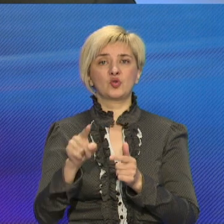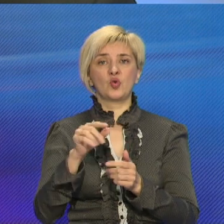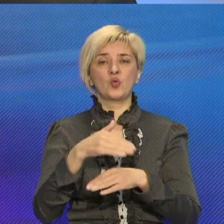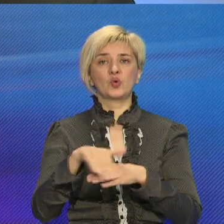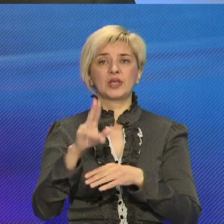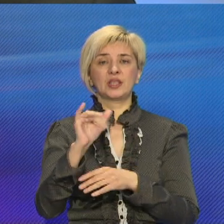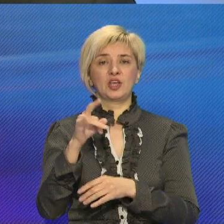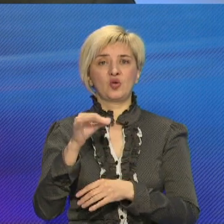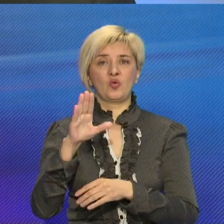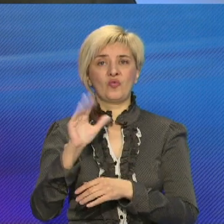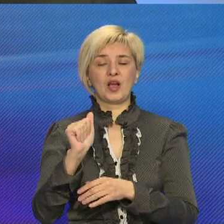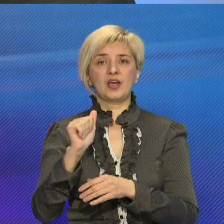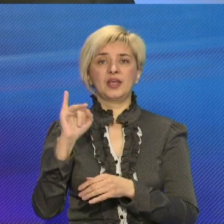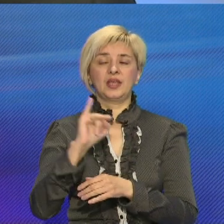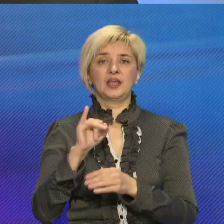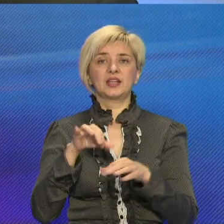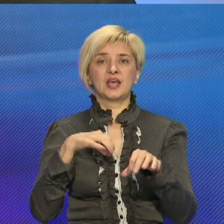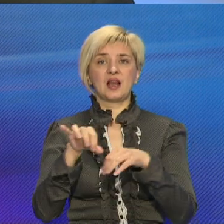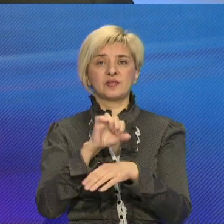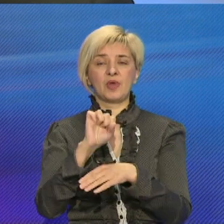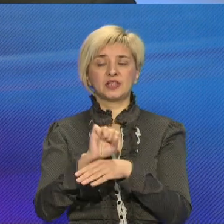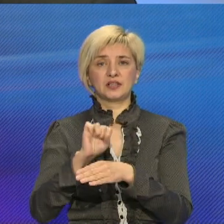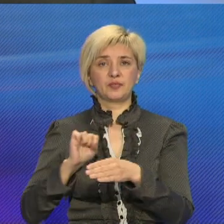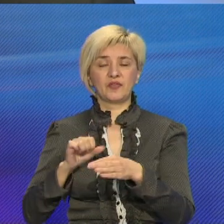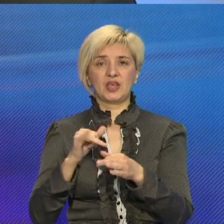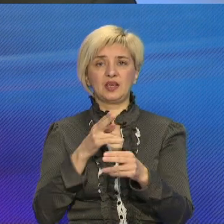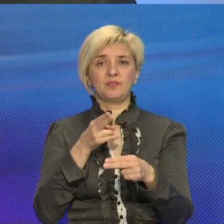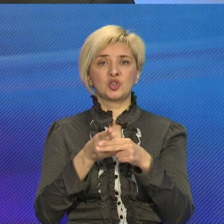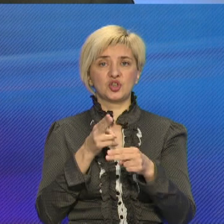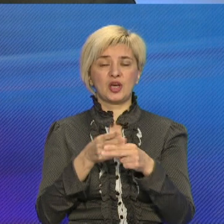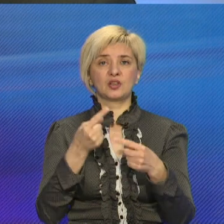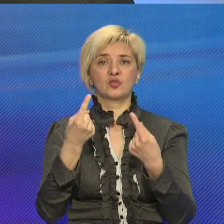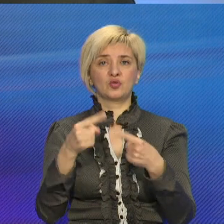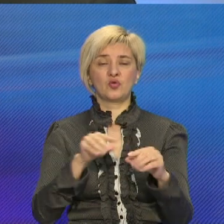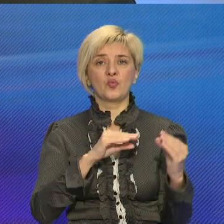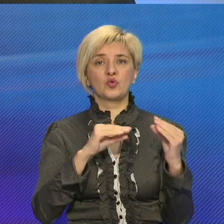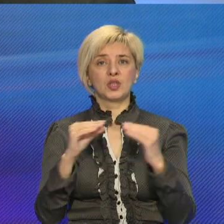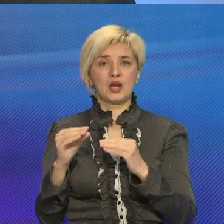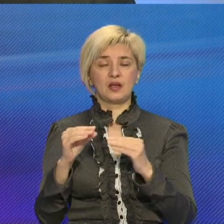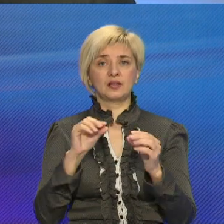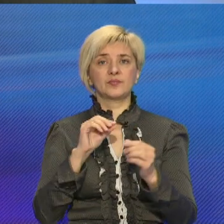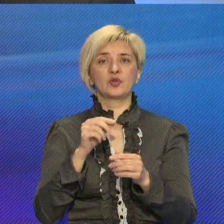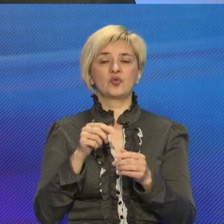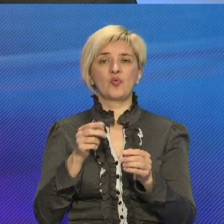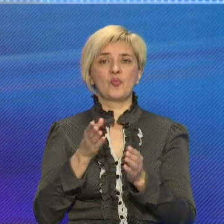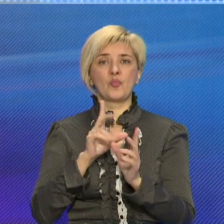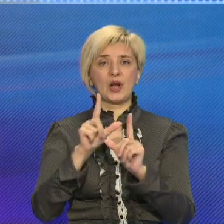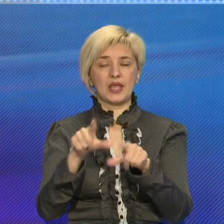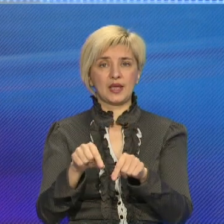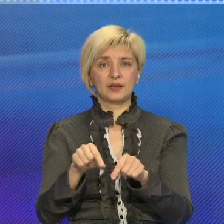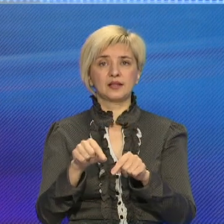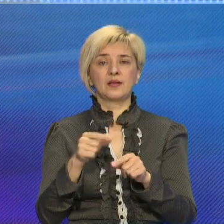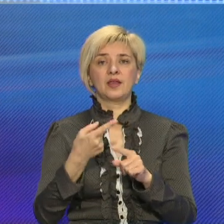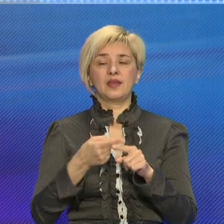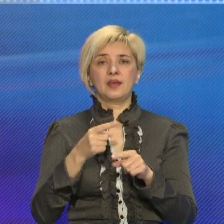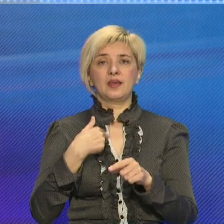дает возможность общественному транспорту, который едет от Парижской коммуны, проехать прямо, либо повернуть. Я это наблюдал вечером